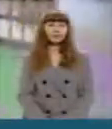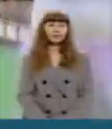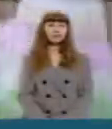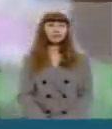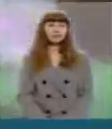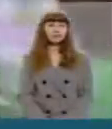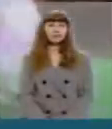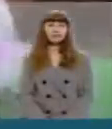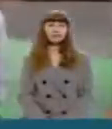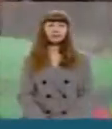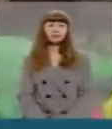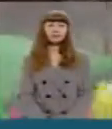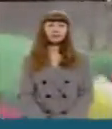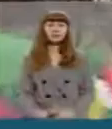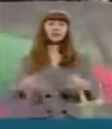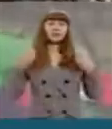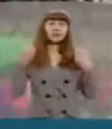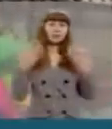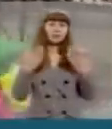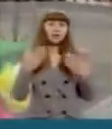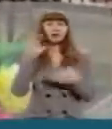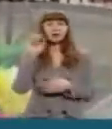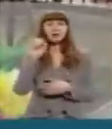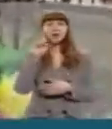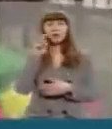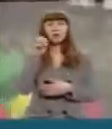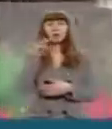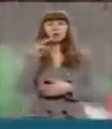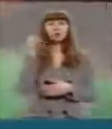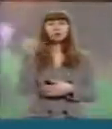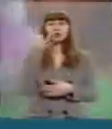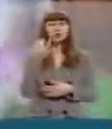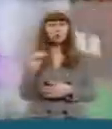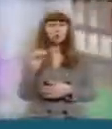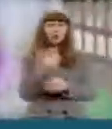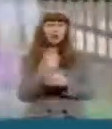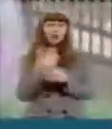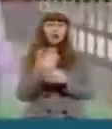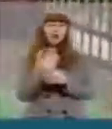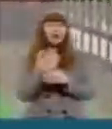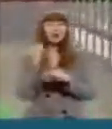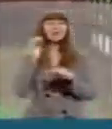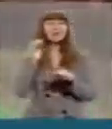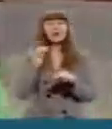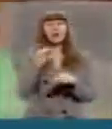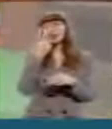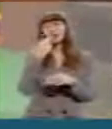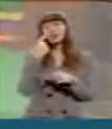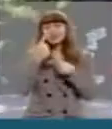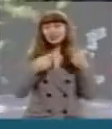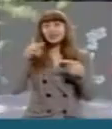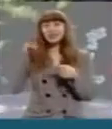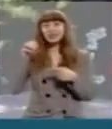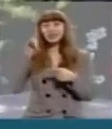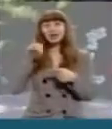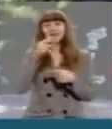Өкінішке орай, Куряш күресі бойынша дәстүрлі турнир мен ұлттық ойындар өткізу мүмкін болмады, бірақ татар және башқұрт билері мен әннен шашу шашылды.